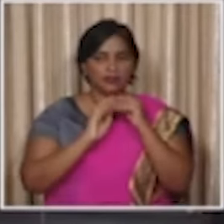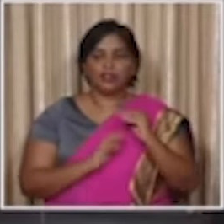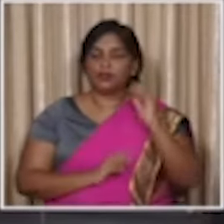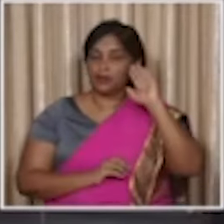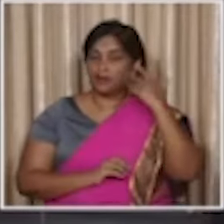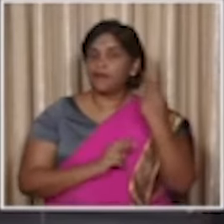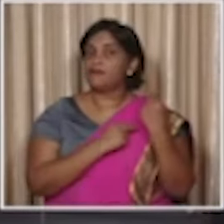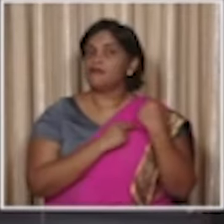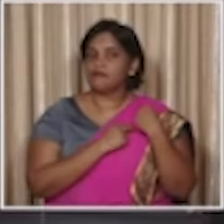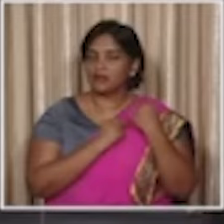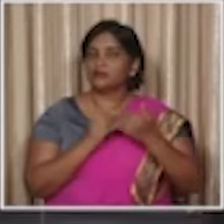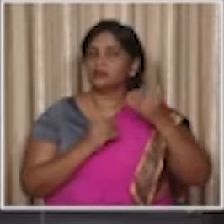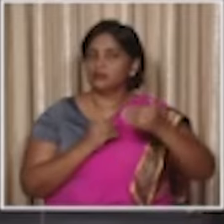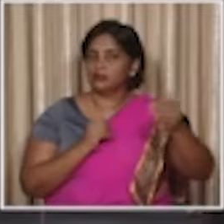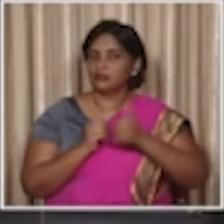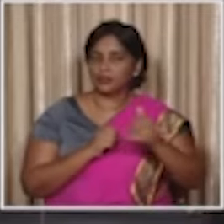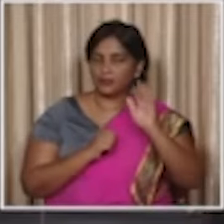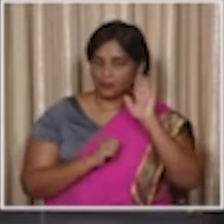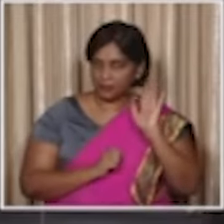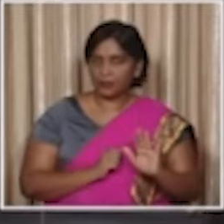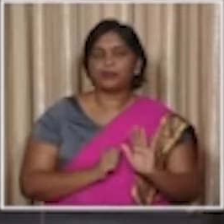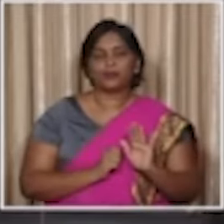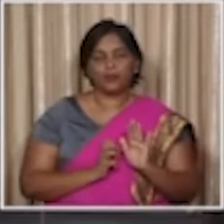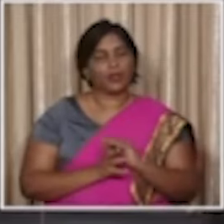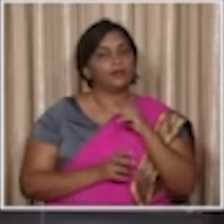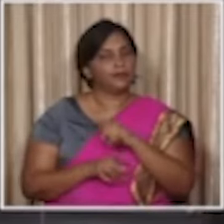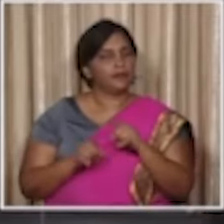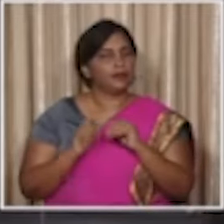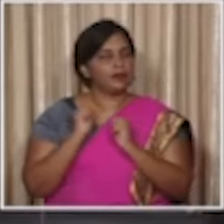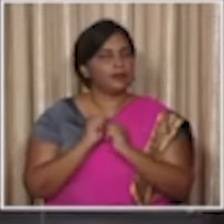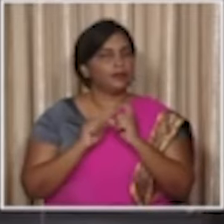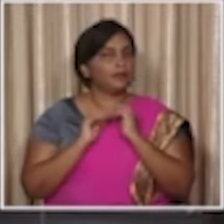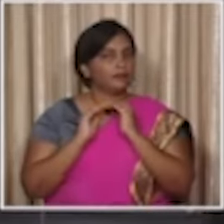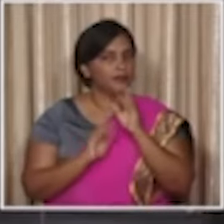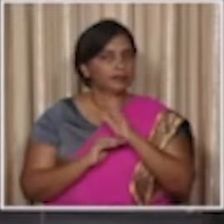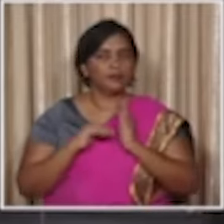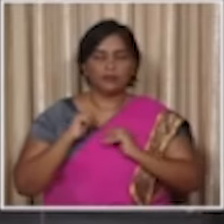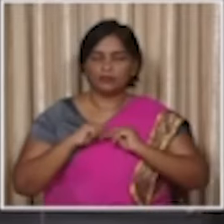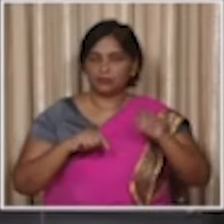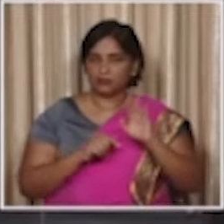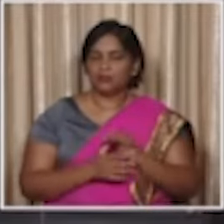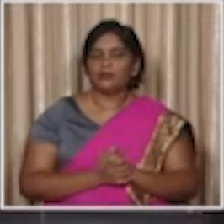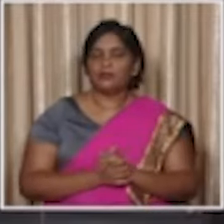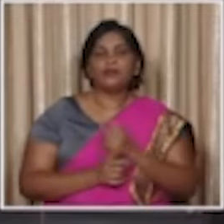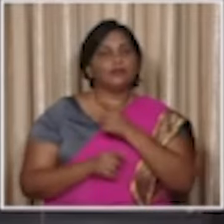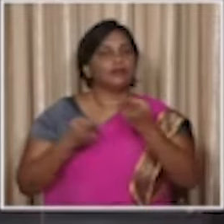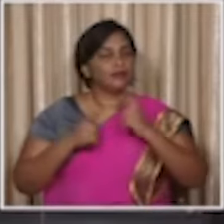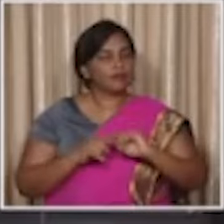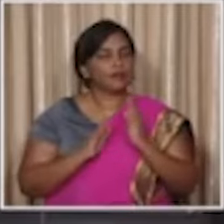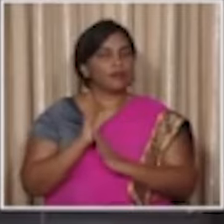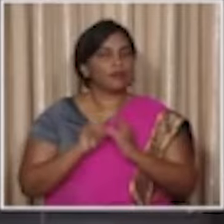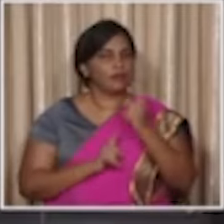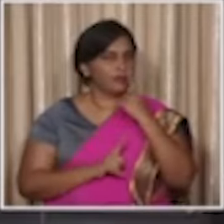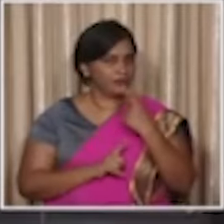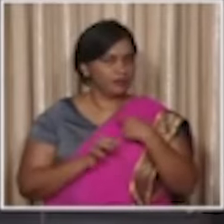විශේෂ වගකීමක් ඉස්සරහට අරගෙන යන්න කටයුතු කරමින් ඉන්නවා. ඒක සමුර්ධි දෙපාර්තමේන්තුව විසින් ක්‍රියාත්මක කරාවි. ඊළඟට මන්ත්‍රීතුමිය මතු